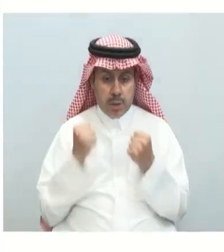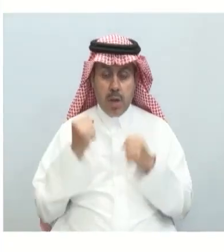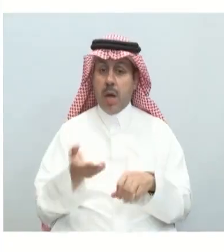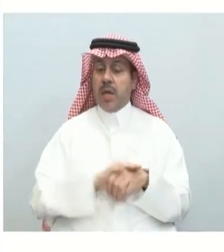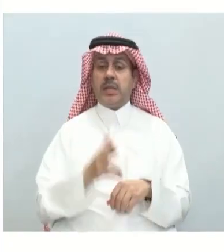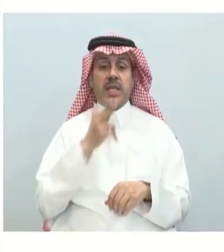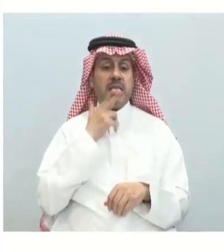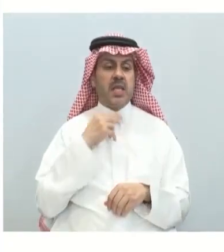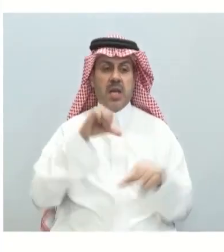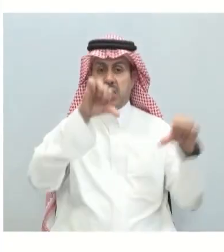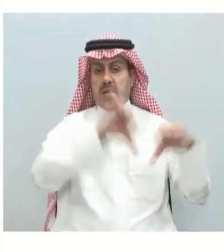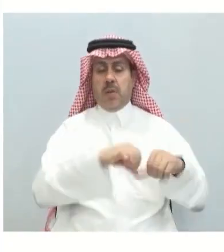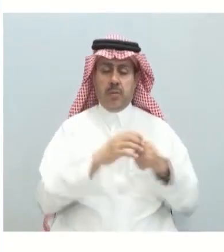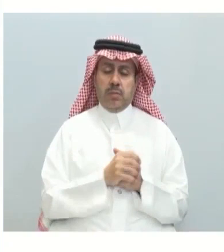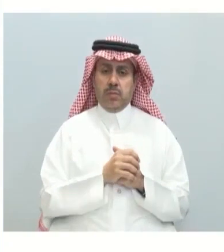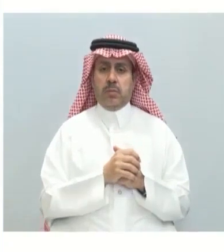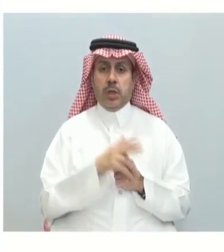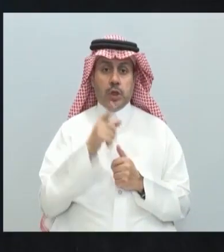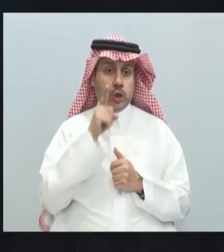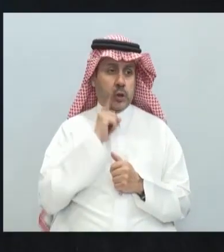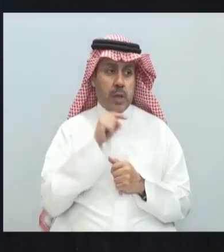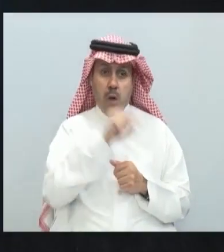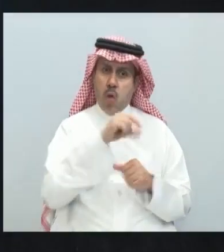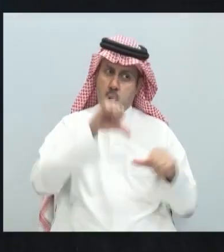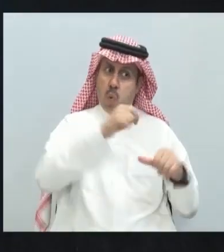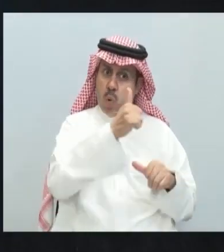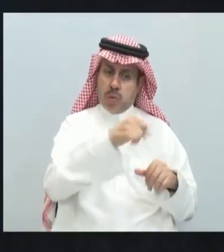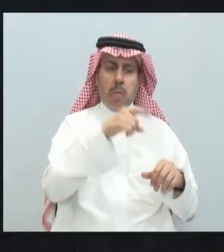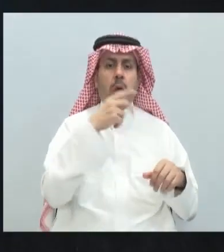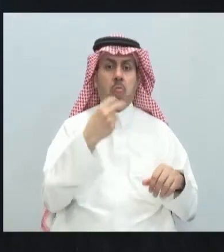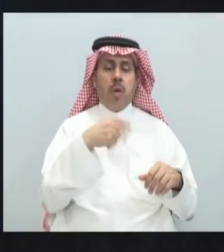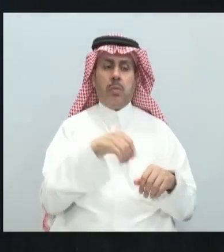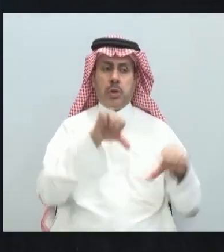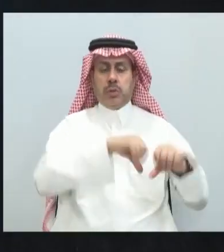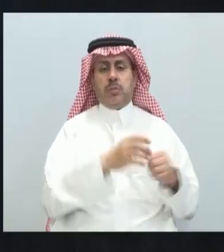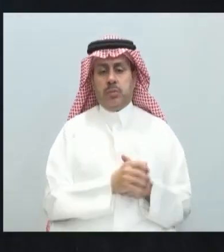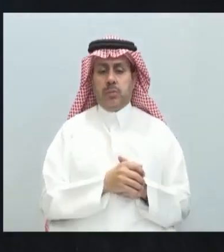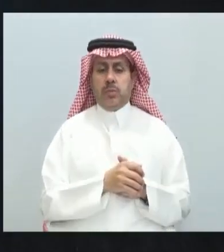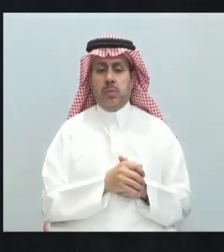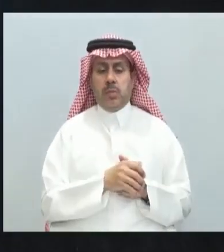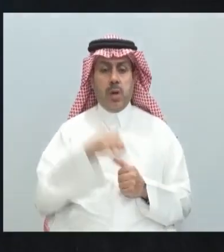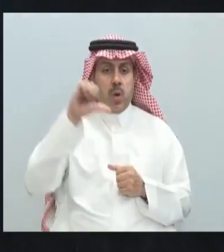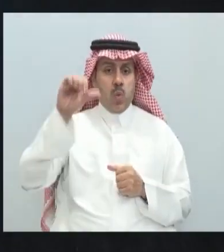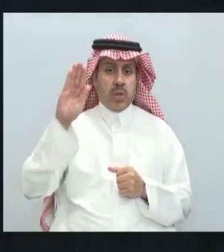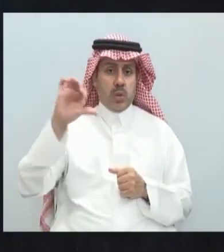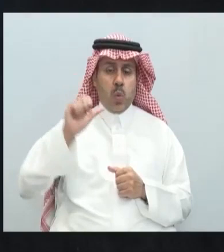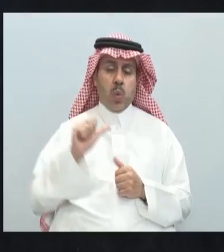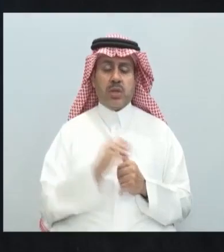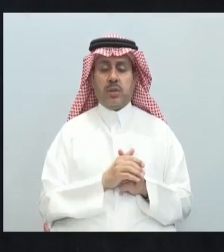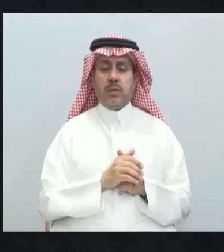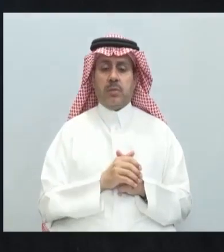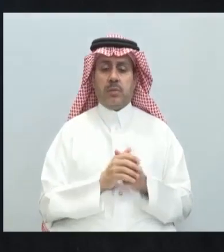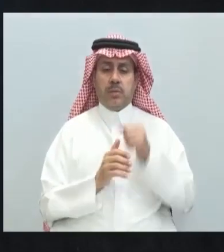على تزيين القبيح فالقبض حسنا بالوسوسه والتزيين